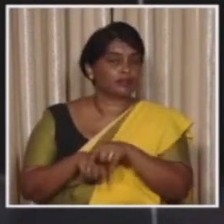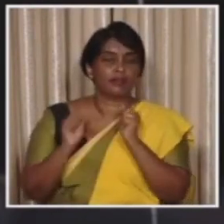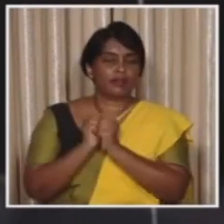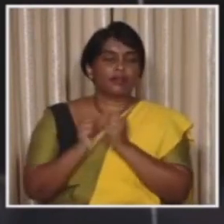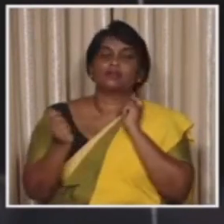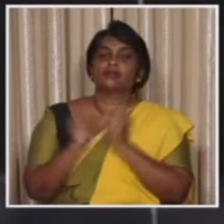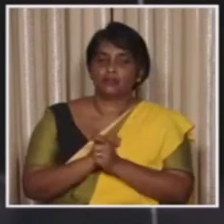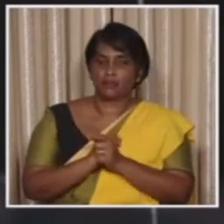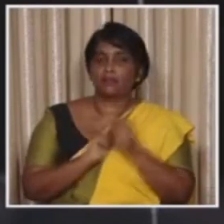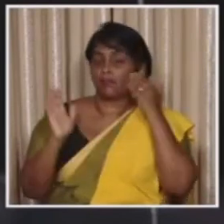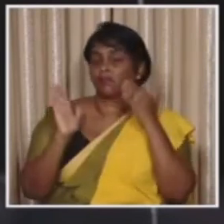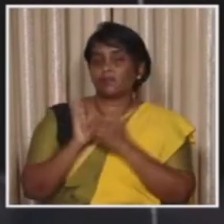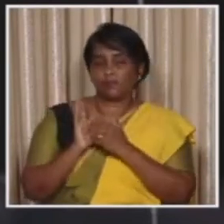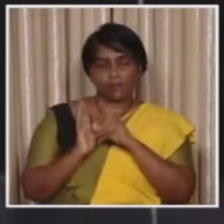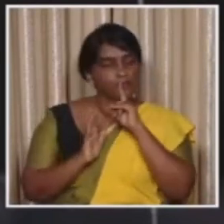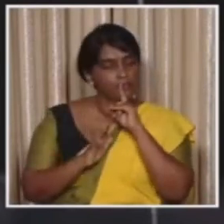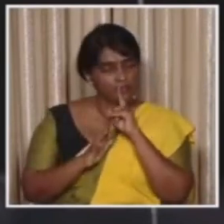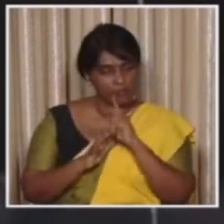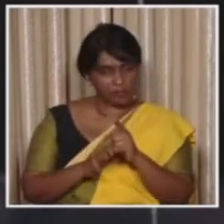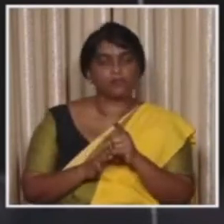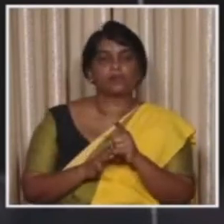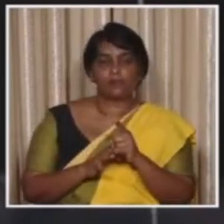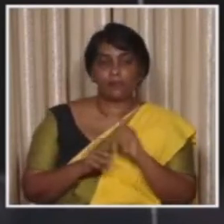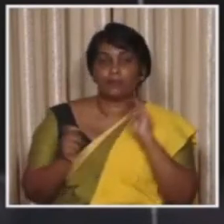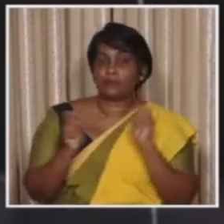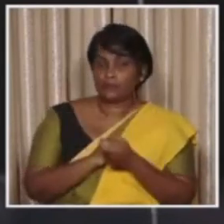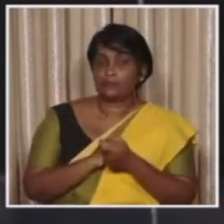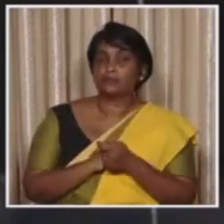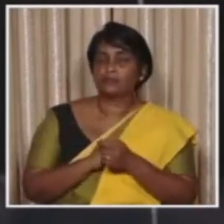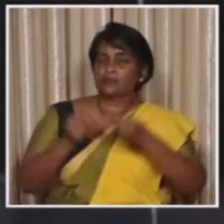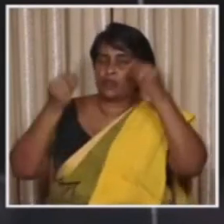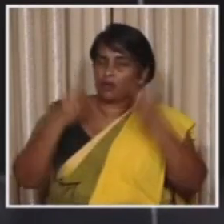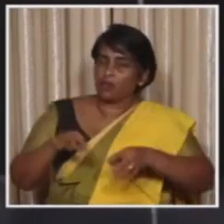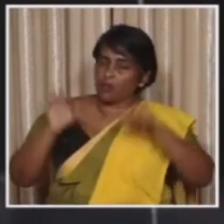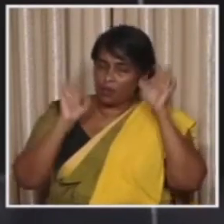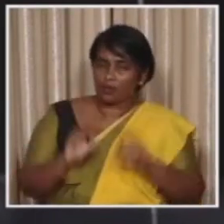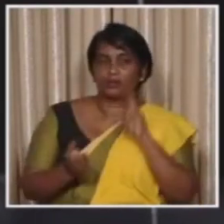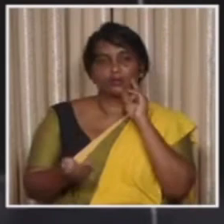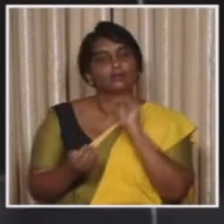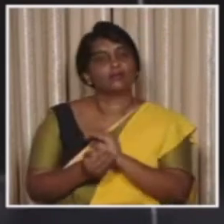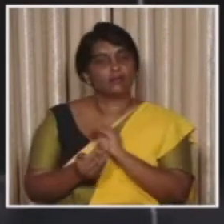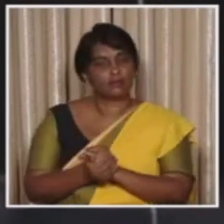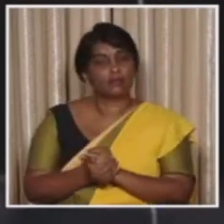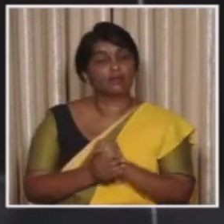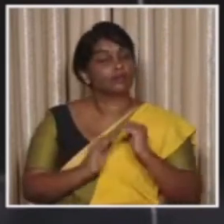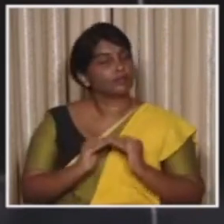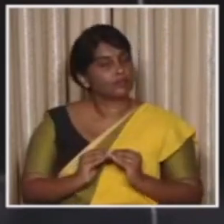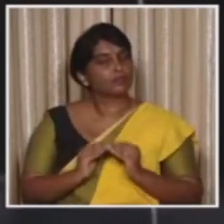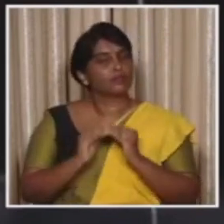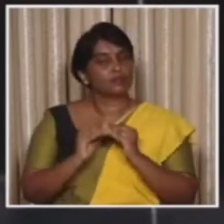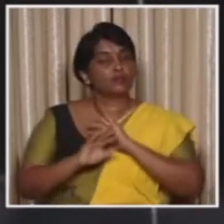ඕනේ. අනේ සදාව දාන යොමු කරන්න කියමින් අපේ රටේ ක්‍රිකට් ක්‍රීඩාව වලපලට යන්න නොදී ආරක්ෂා කරගන්න ප්‍රවර්ධනය